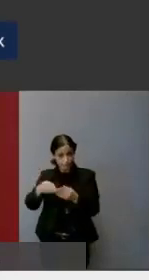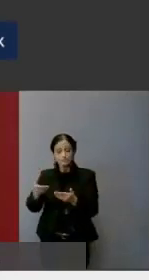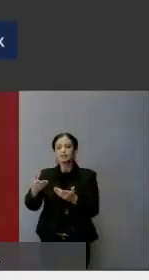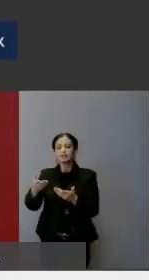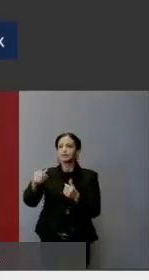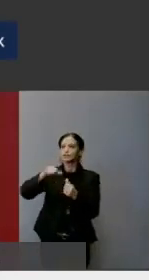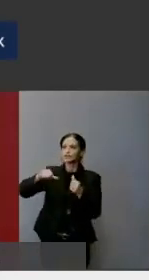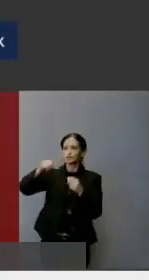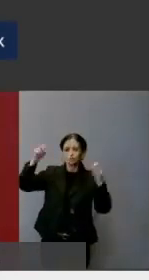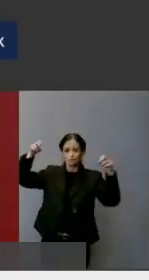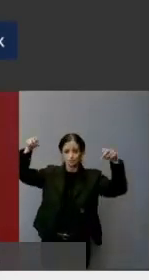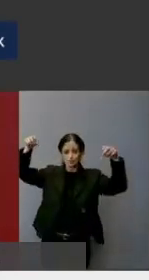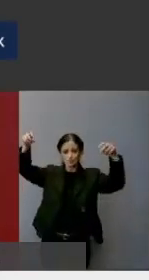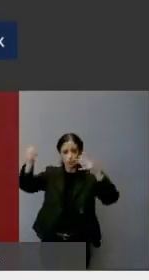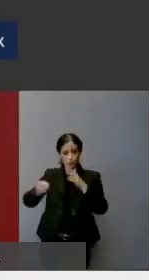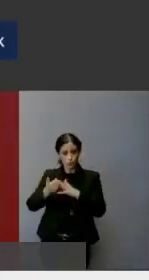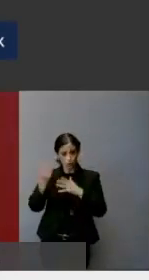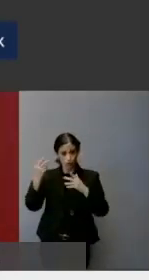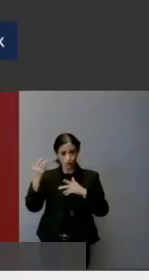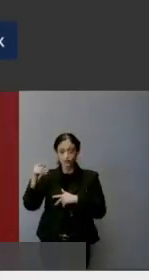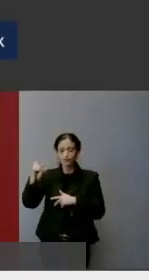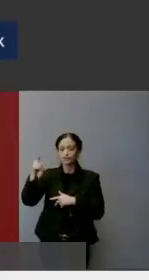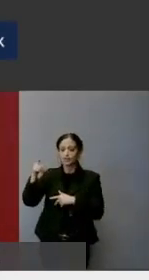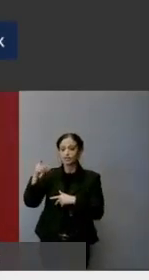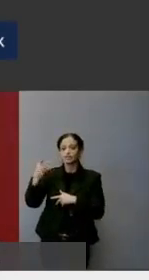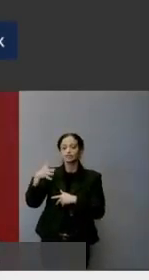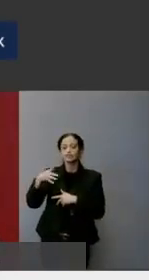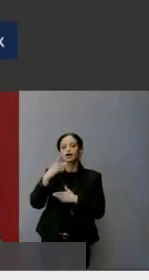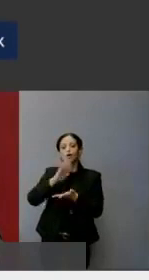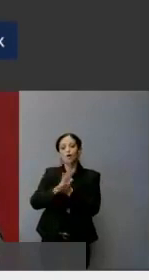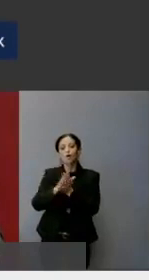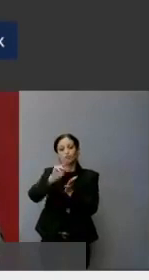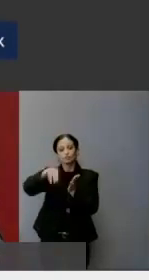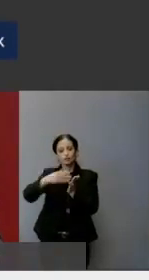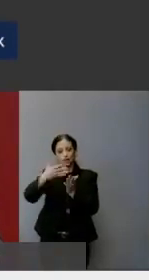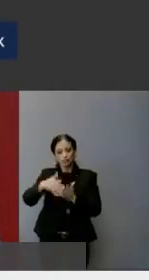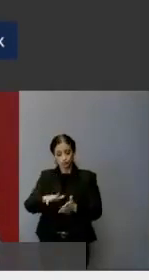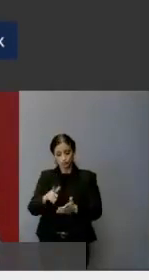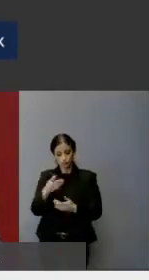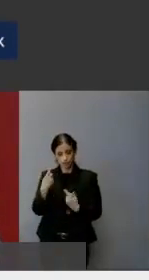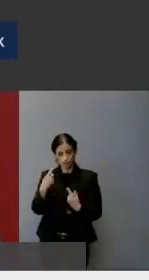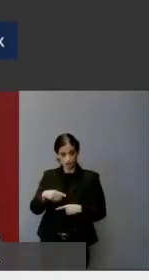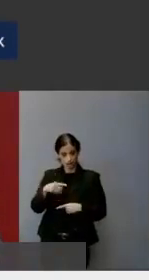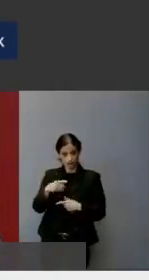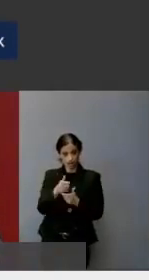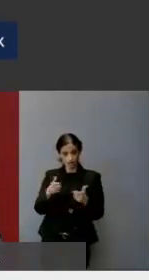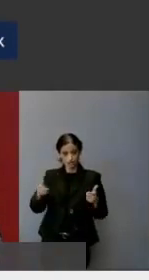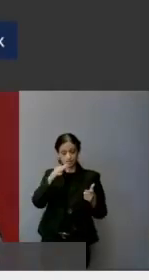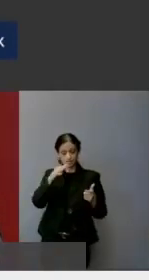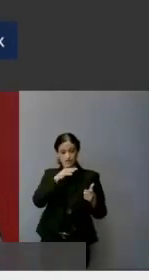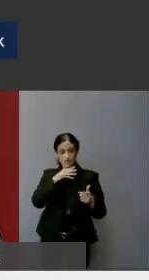dei nuovi punti luce nell'ambito del contratto che abbiamo fatto con siti grida it abbiamo previsto